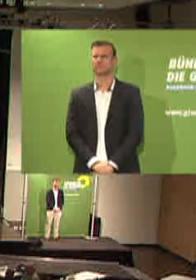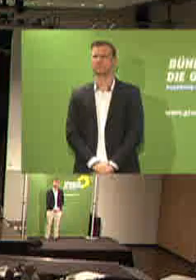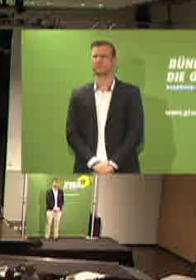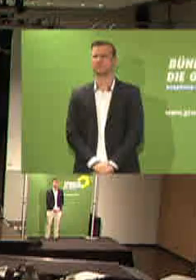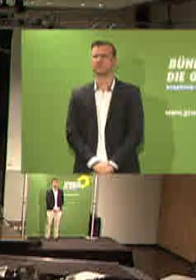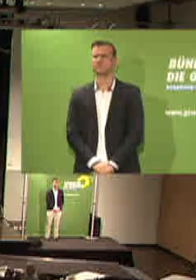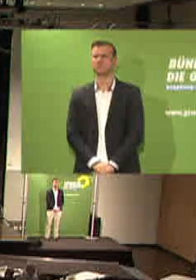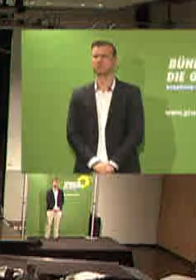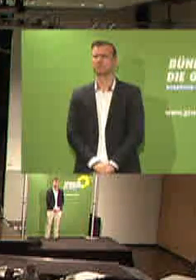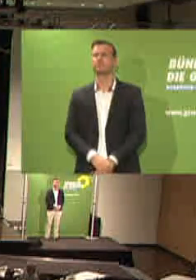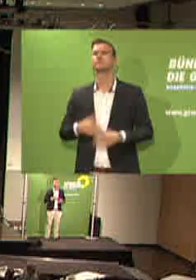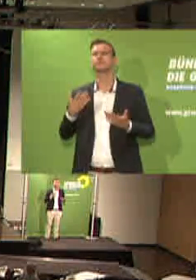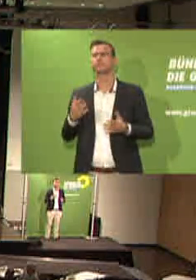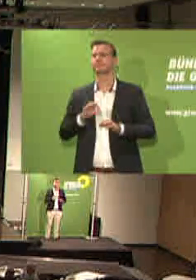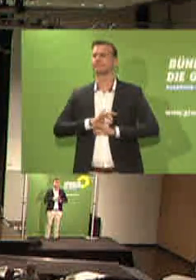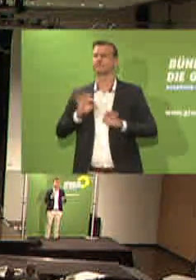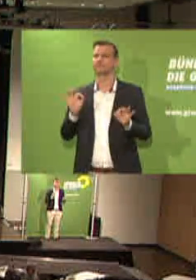So, wunderbar.